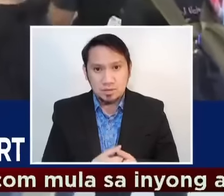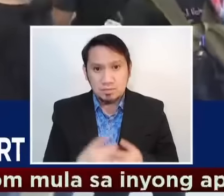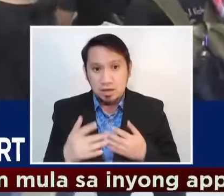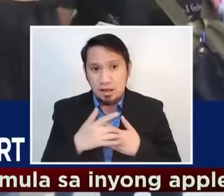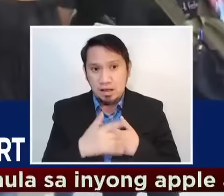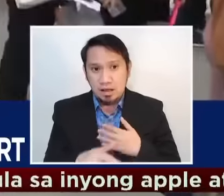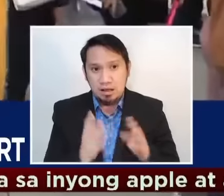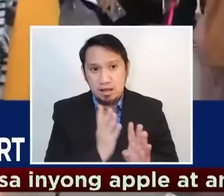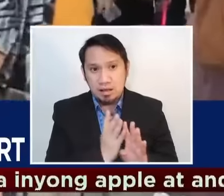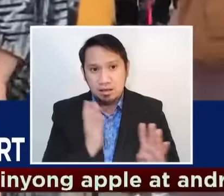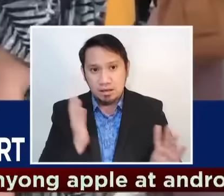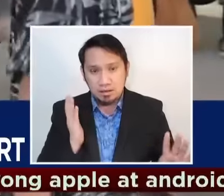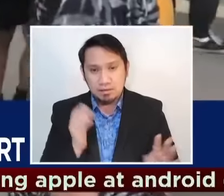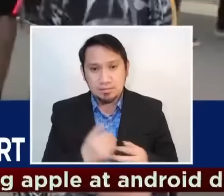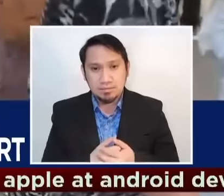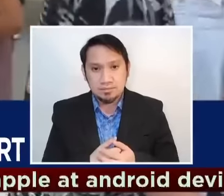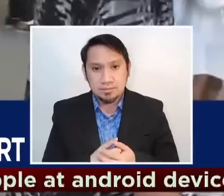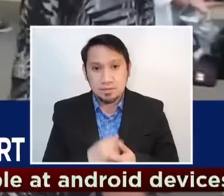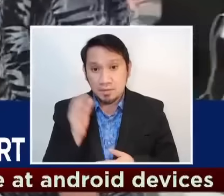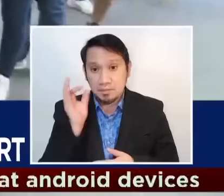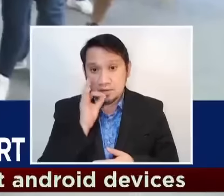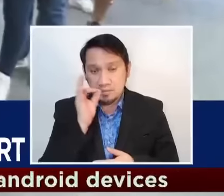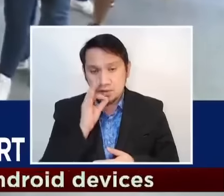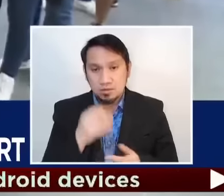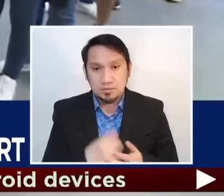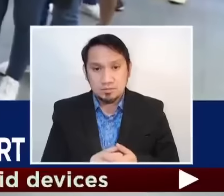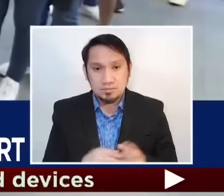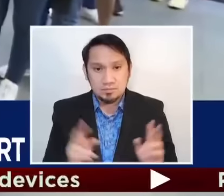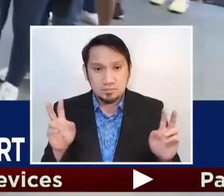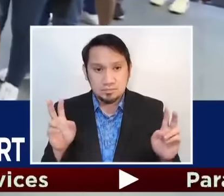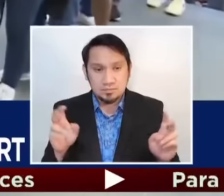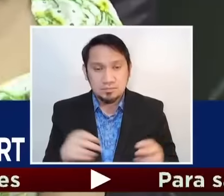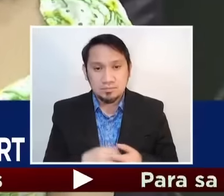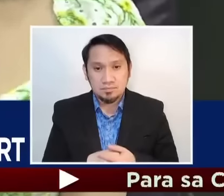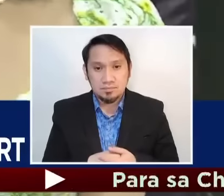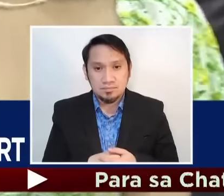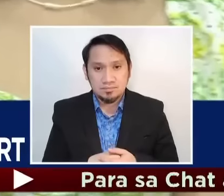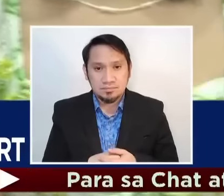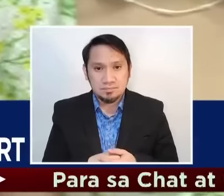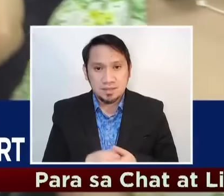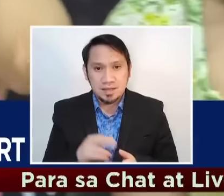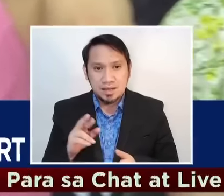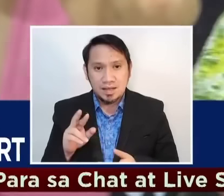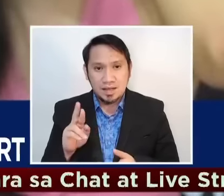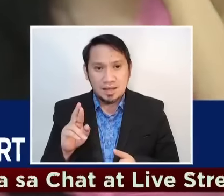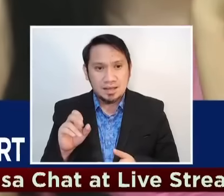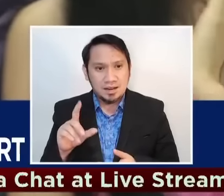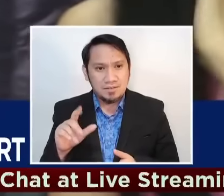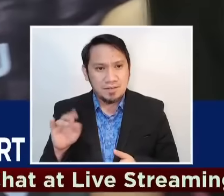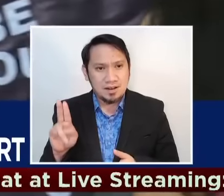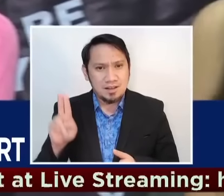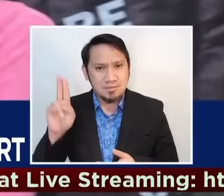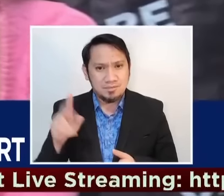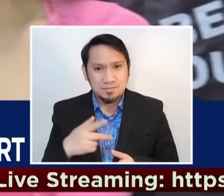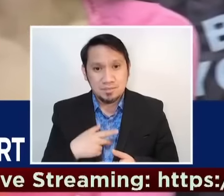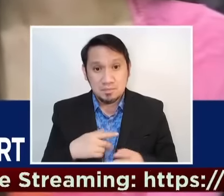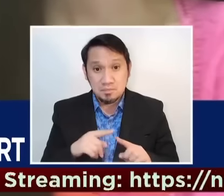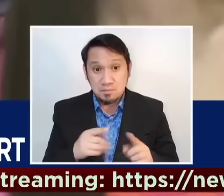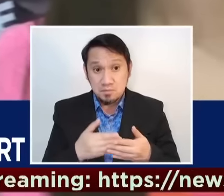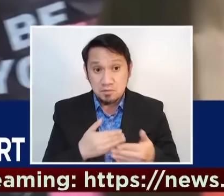MOA Arena sa Pasay ang Pinoy fans na kung tawagin ay Revelups. Bago magsimula ang show, eksklusibo